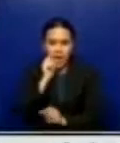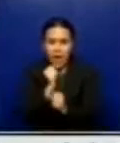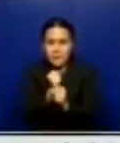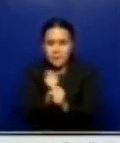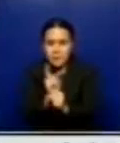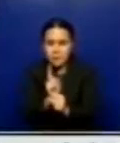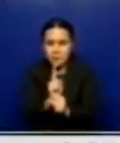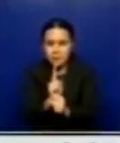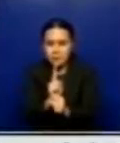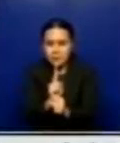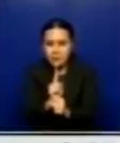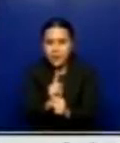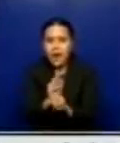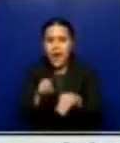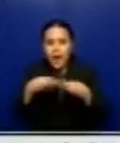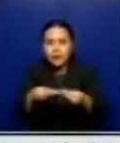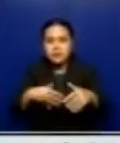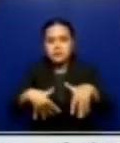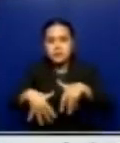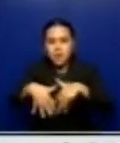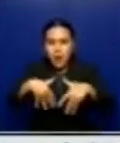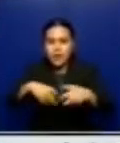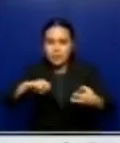ที่ชาวบ้านเกิดปัญ